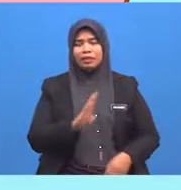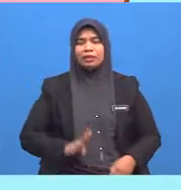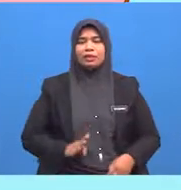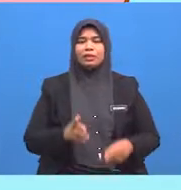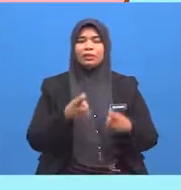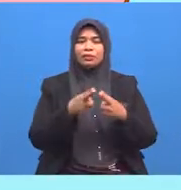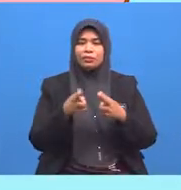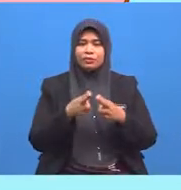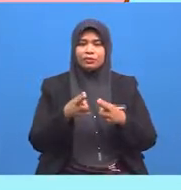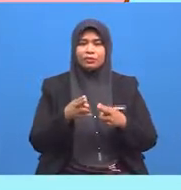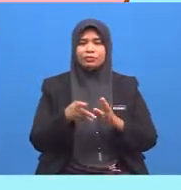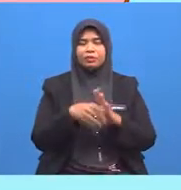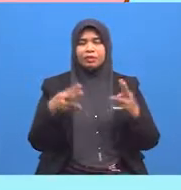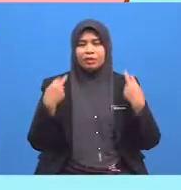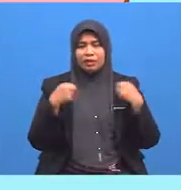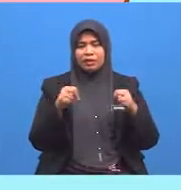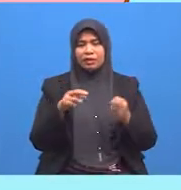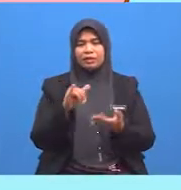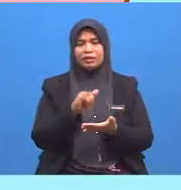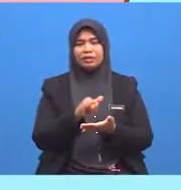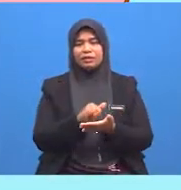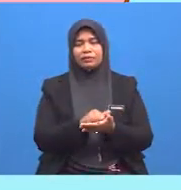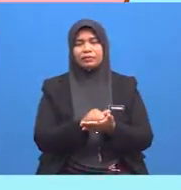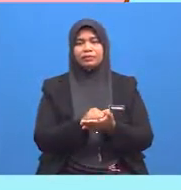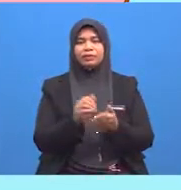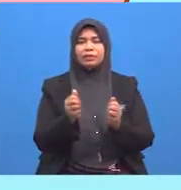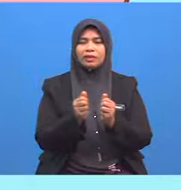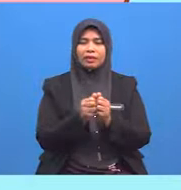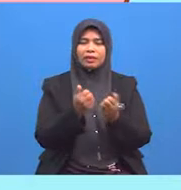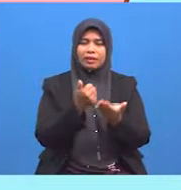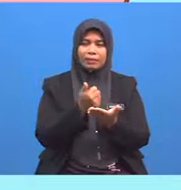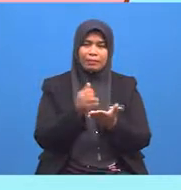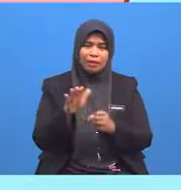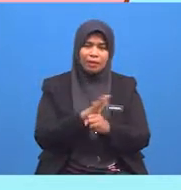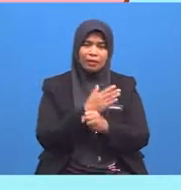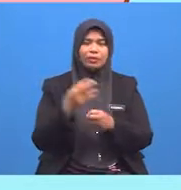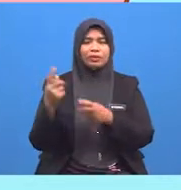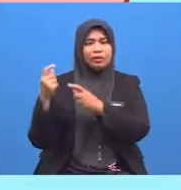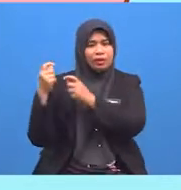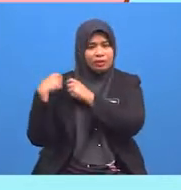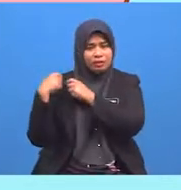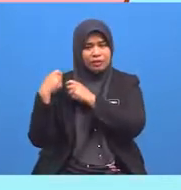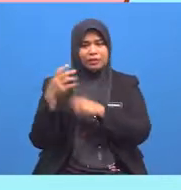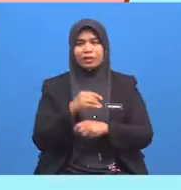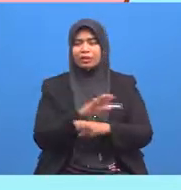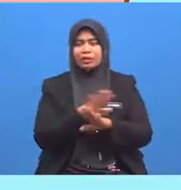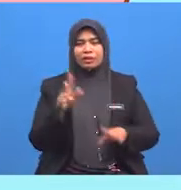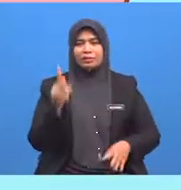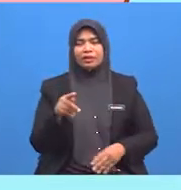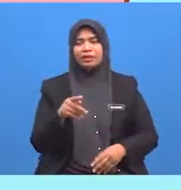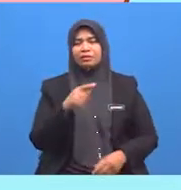Hartawan di Mekkah Baginda menjalankan tugasnya dengan penuh tanggung jawab dan tidak pernah